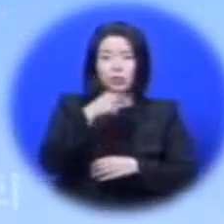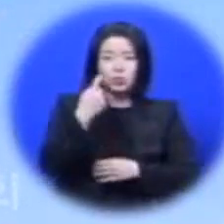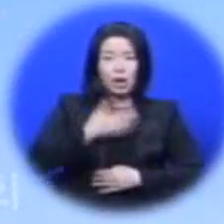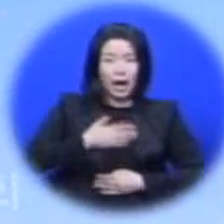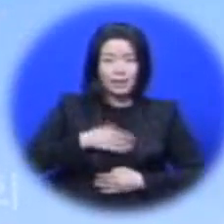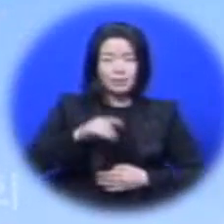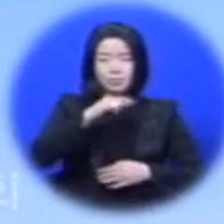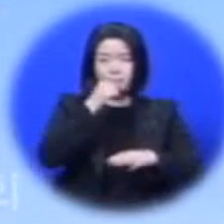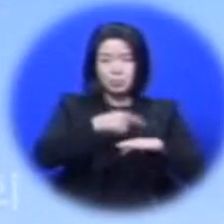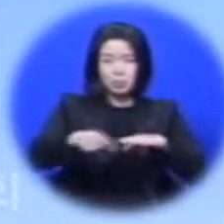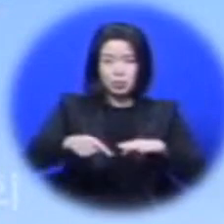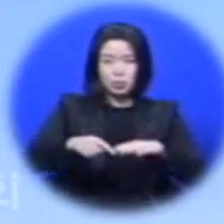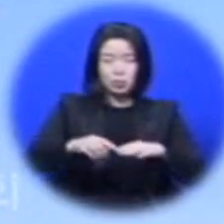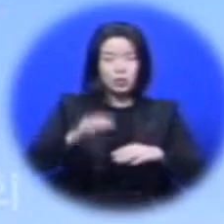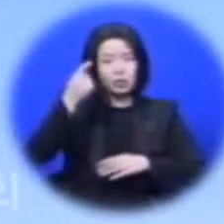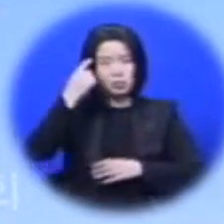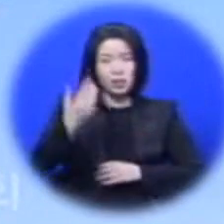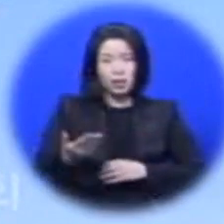민족입니까?